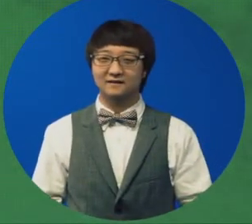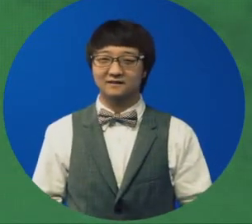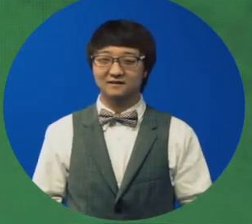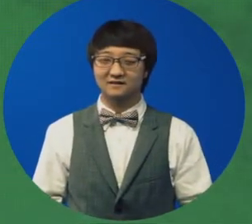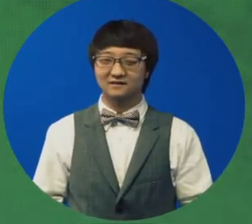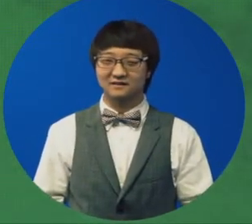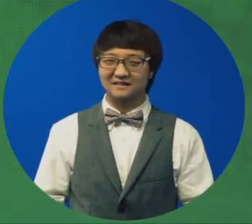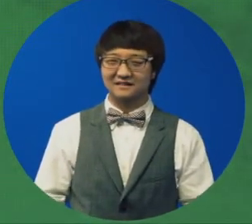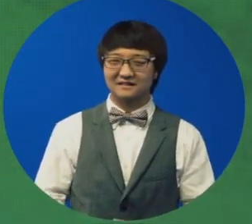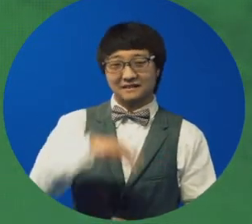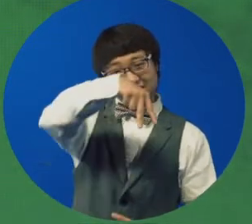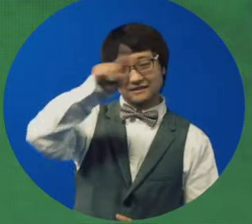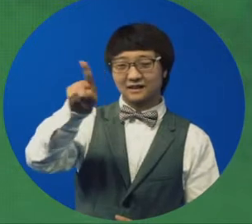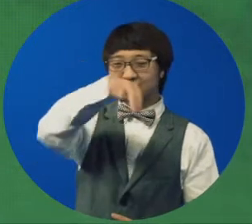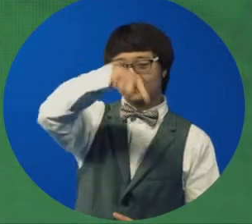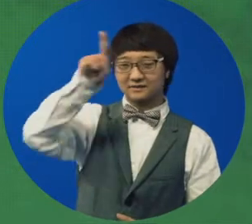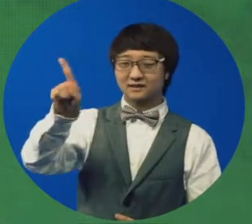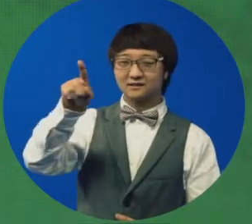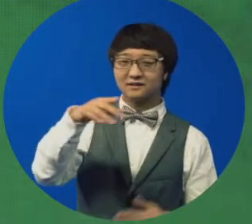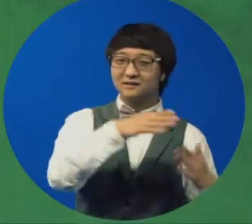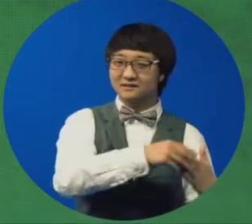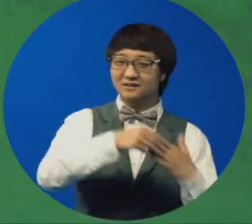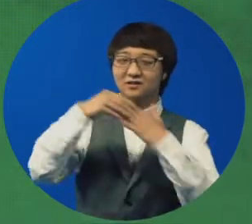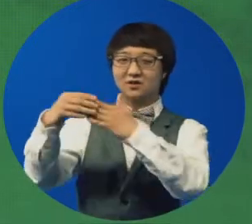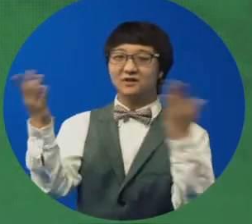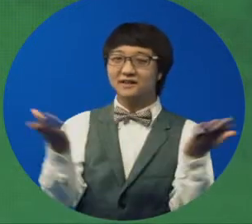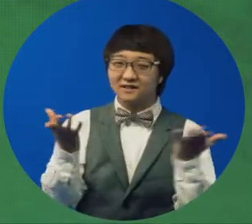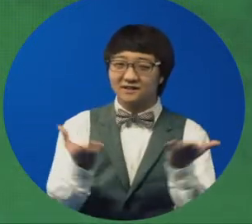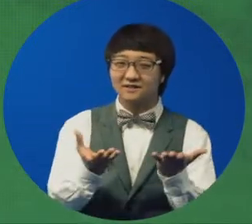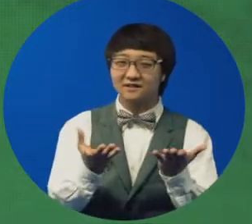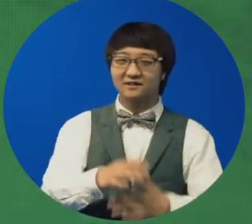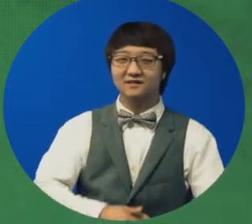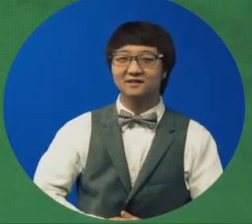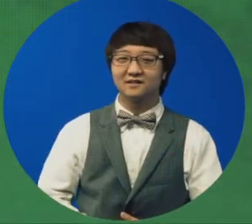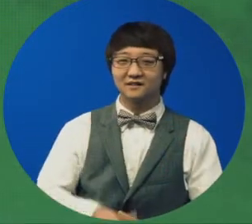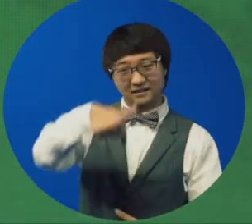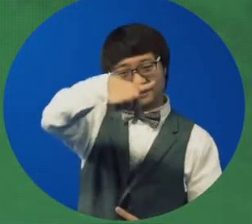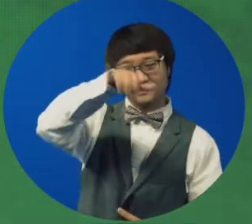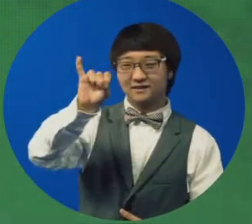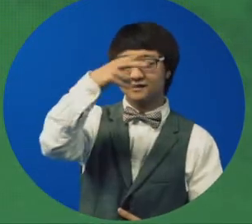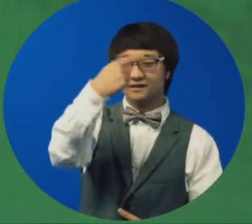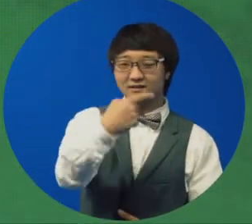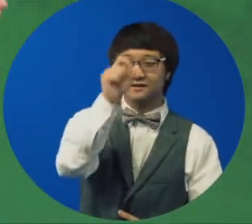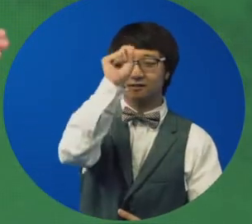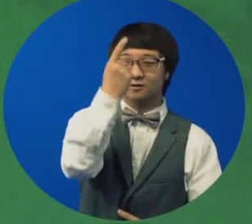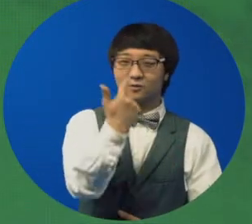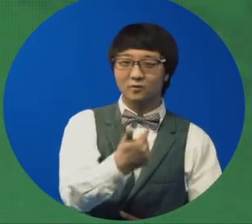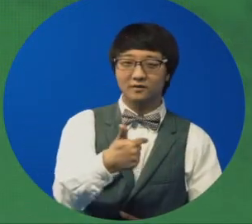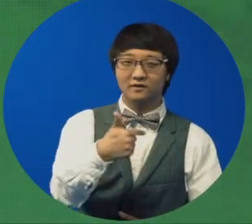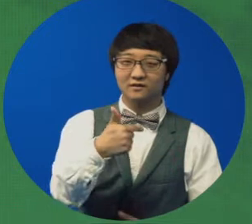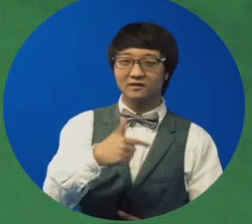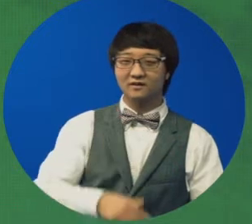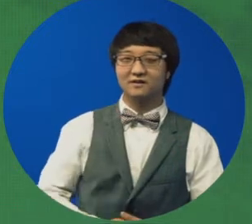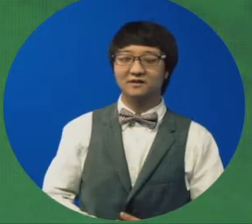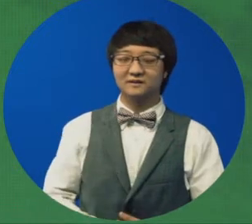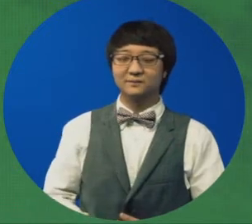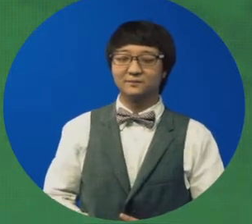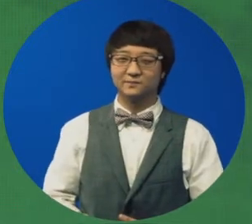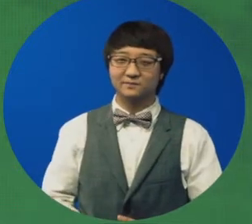들어서 일하셨죠. 그 중에 사사기 6장에 보면 유명한 기드온의 이야기가 나옵니다. 주일학교를 다닌 분들은 어렸을 때